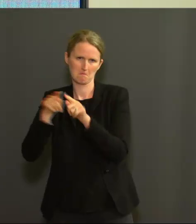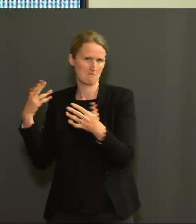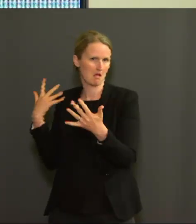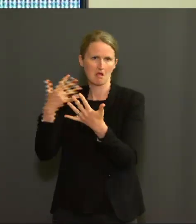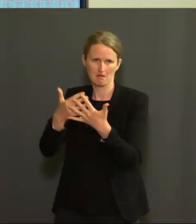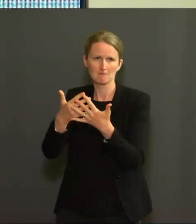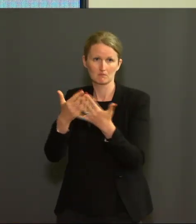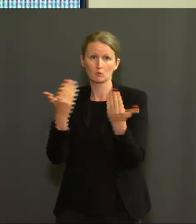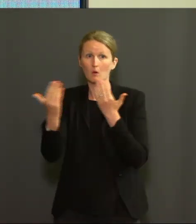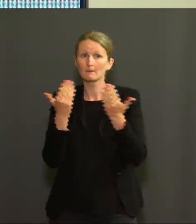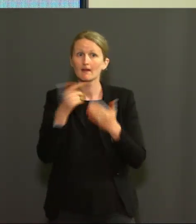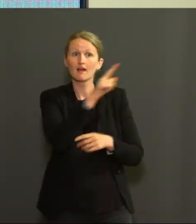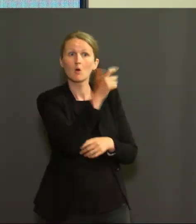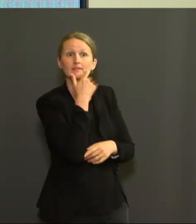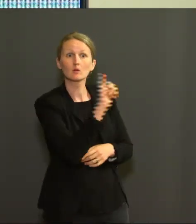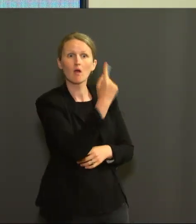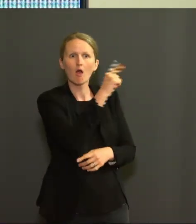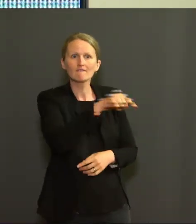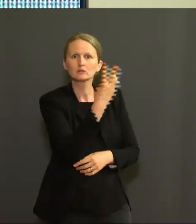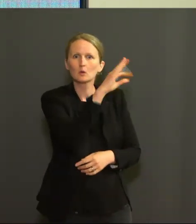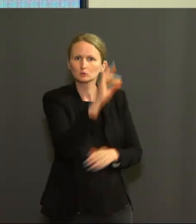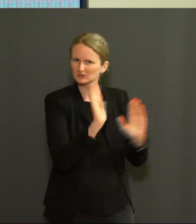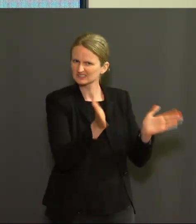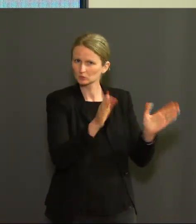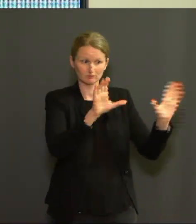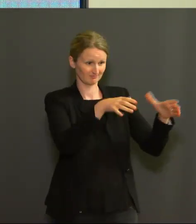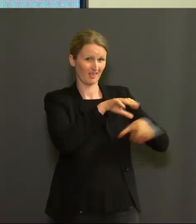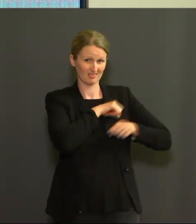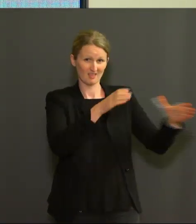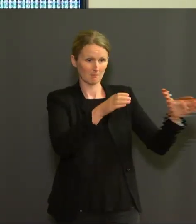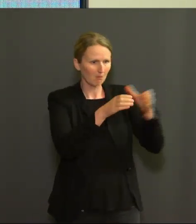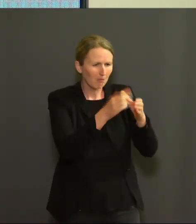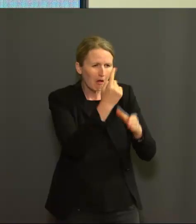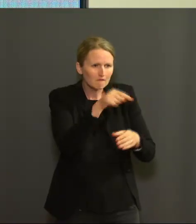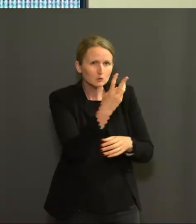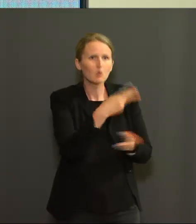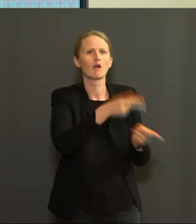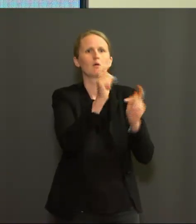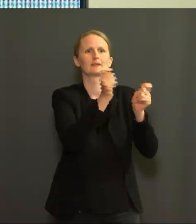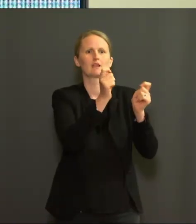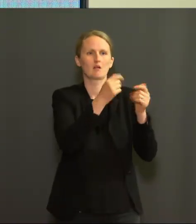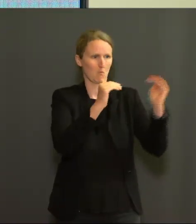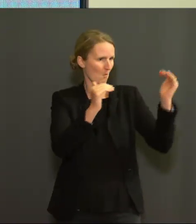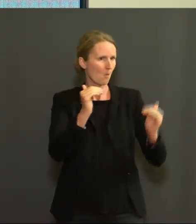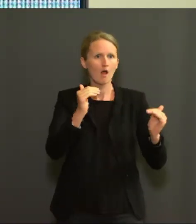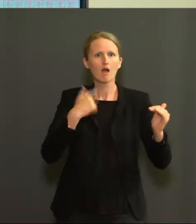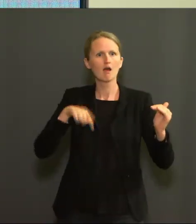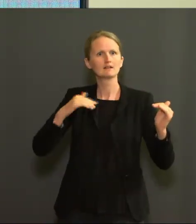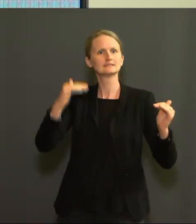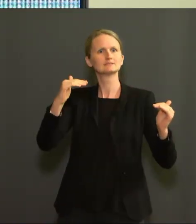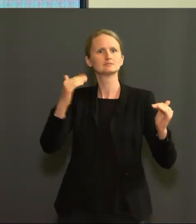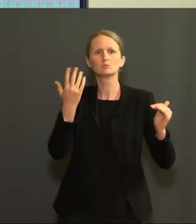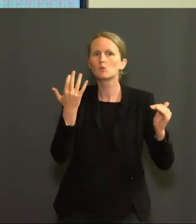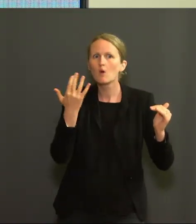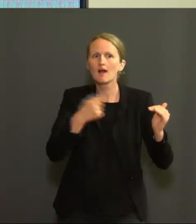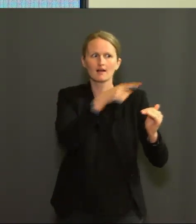de 1,3%. Cela provient de deux choses. D'une part, du fait qu'on teste plus encore au Royaume-Uni que ce que l'on